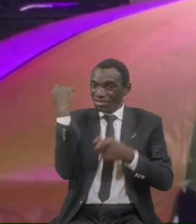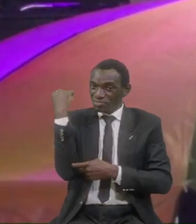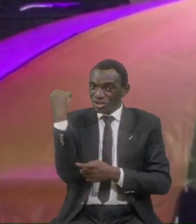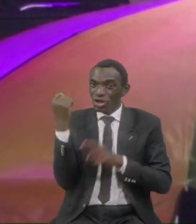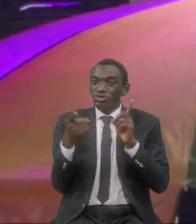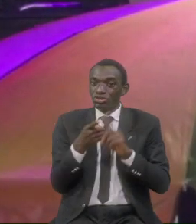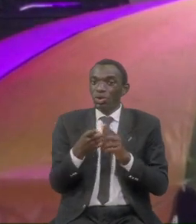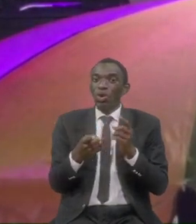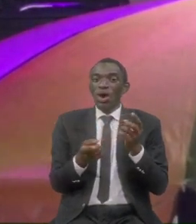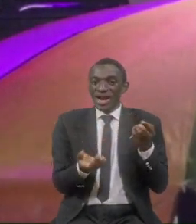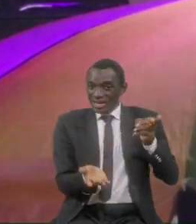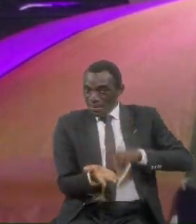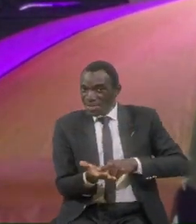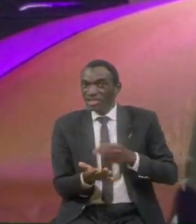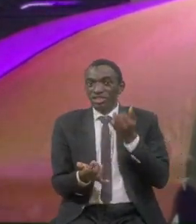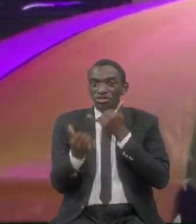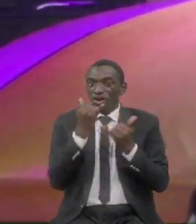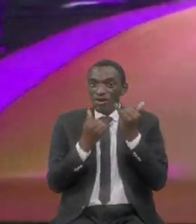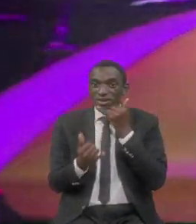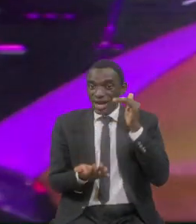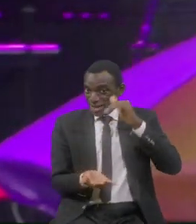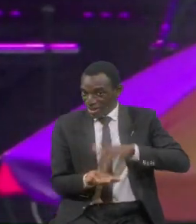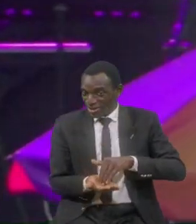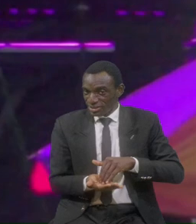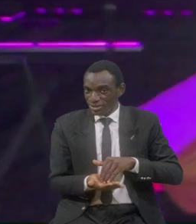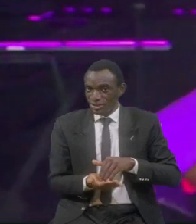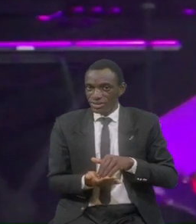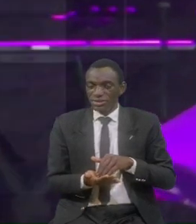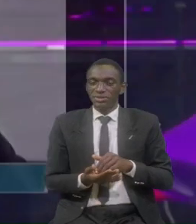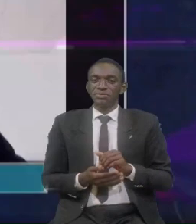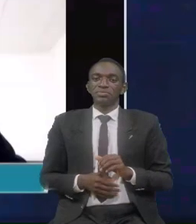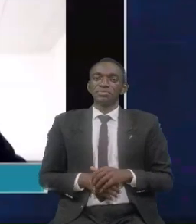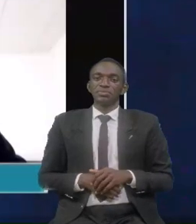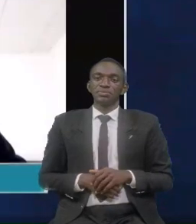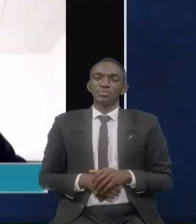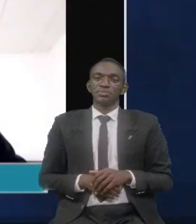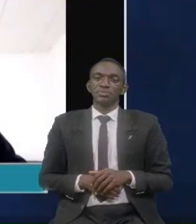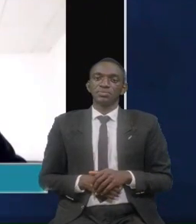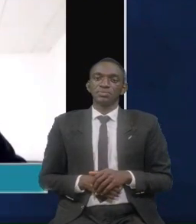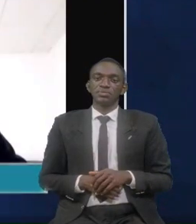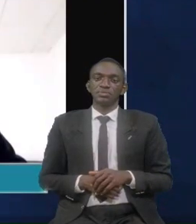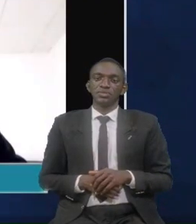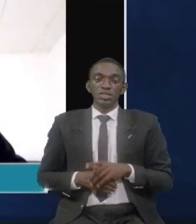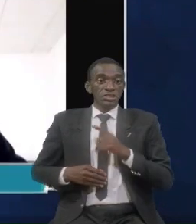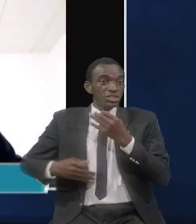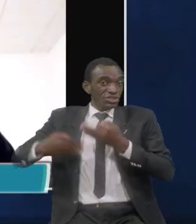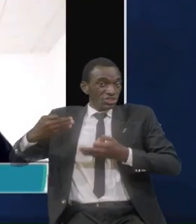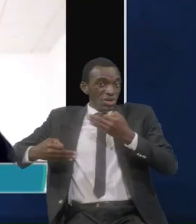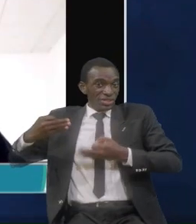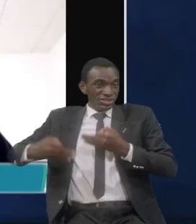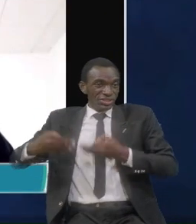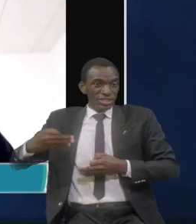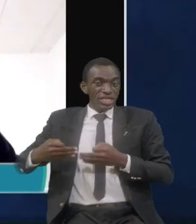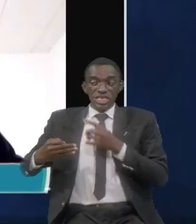you to the judge. Nga dunay pagtintal kanimo pag-usab sa susama nga sala nga mudala kanimo. The judge you said I forgive